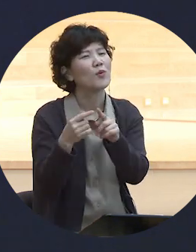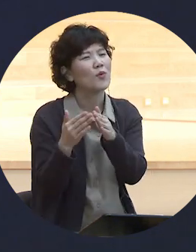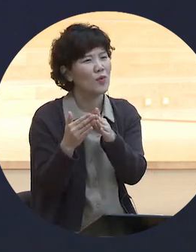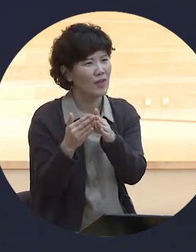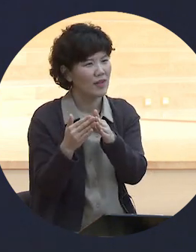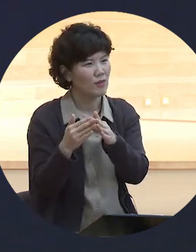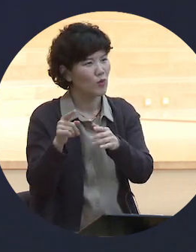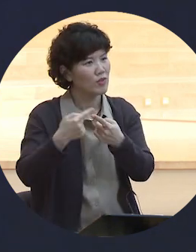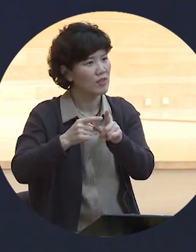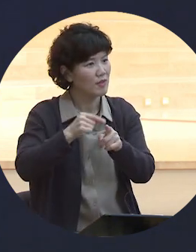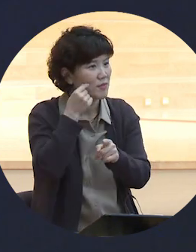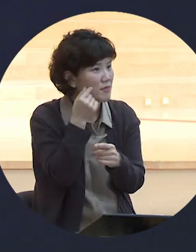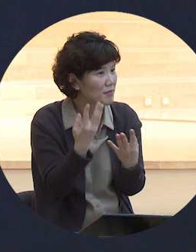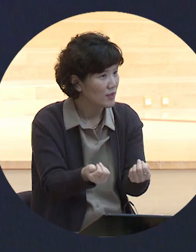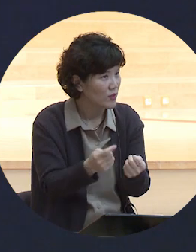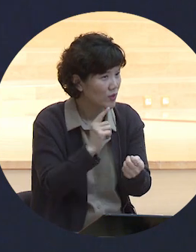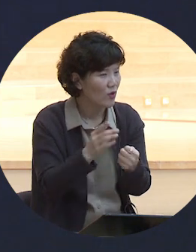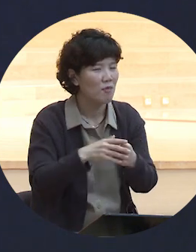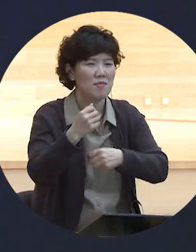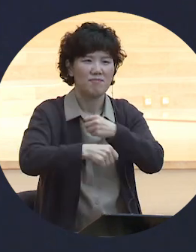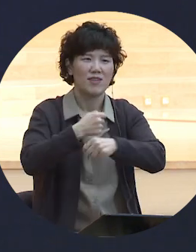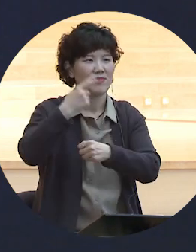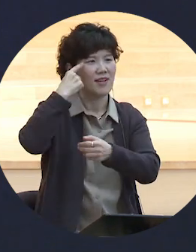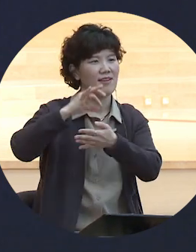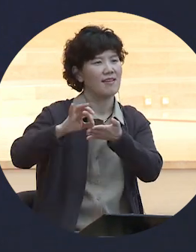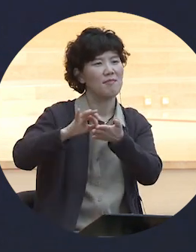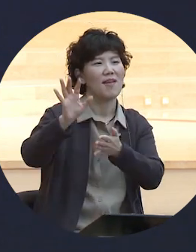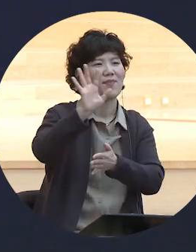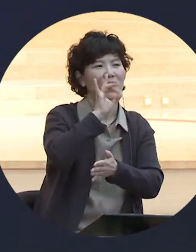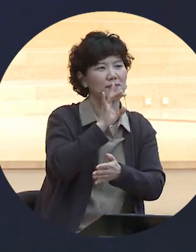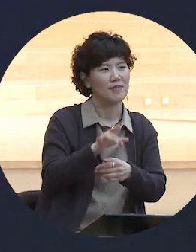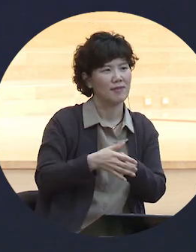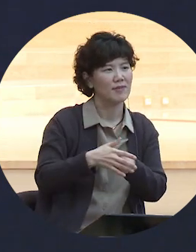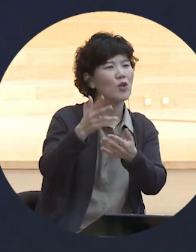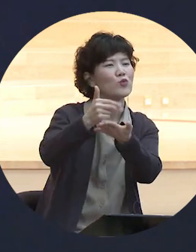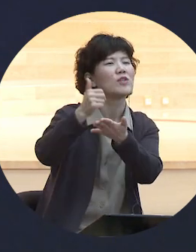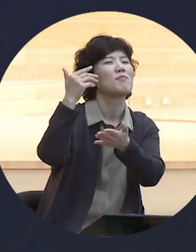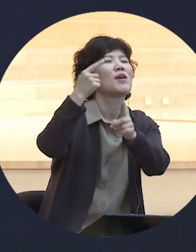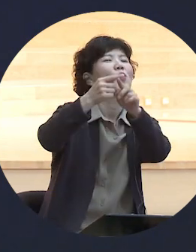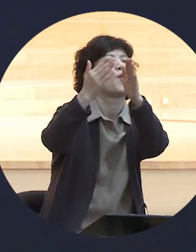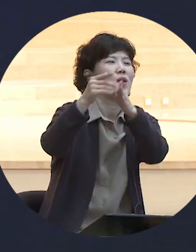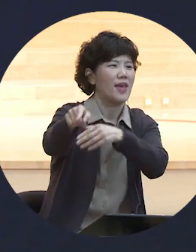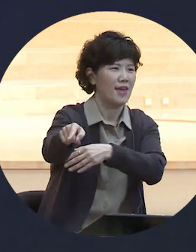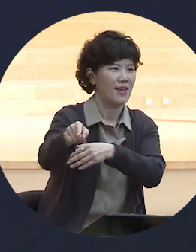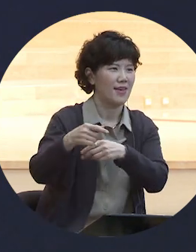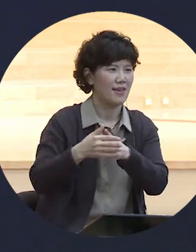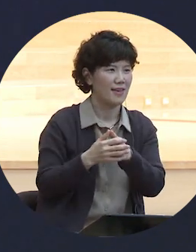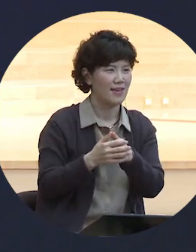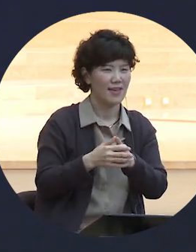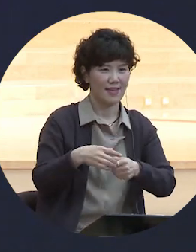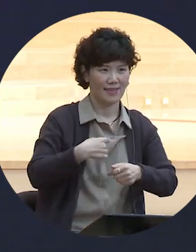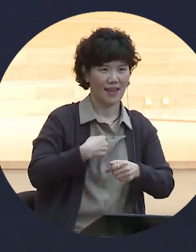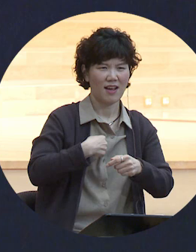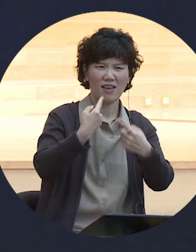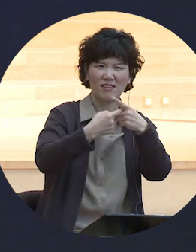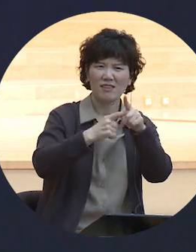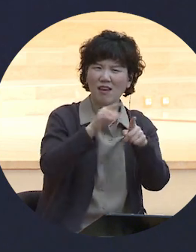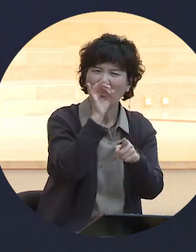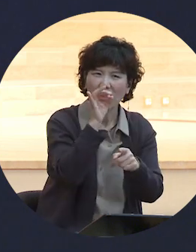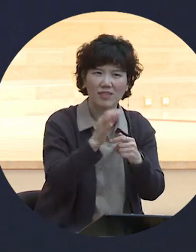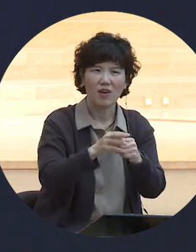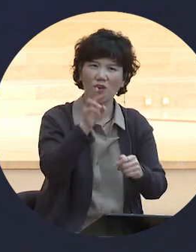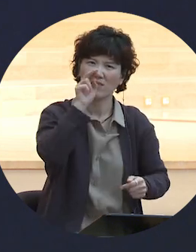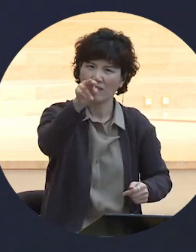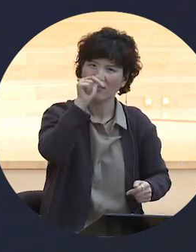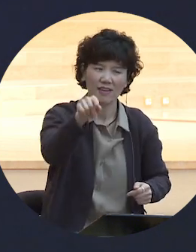함부로 말하지 않습니다. 왜요? 주님의 교회니까. 내가 이해할 수 없다고 틀렸다고